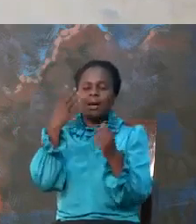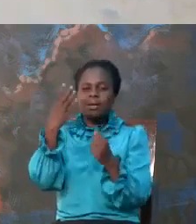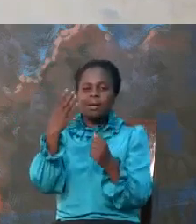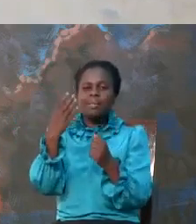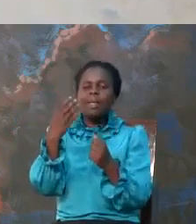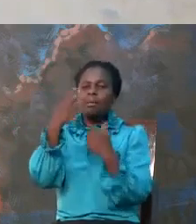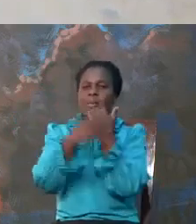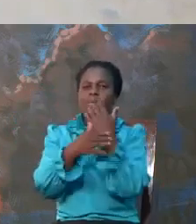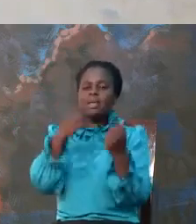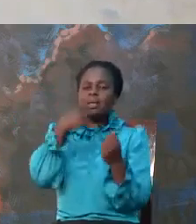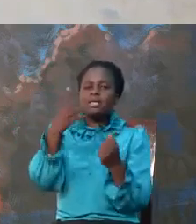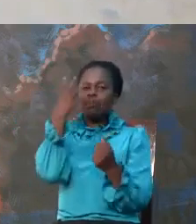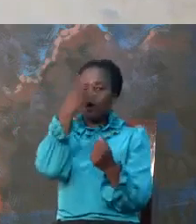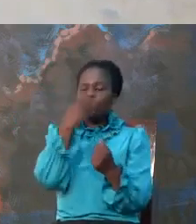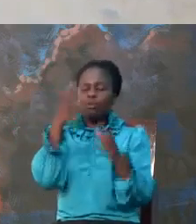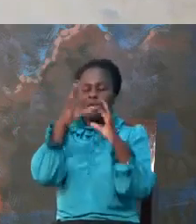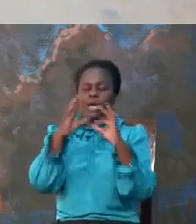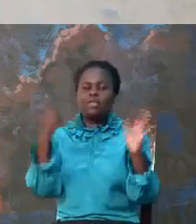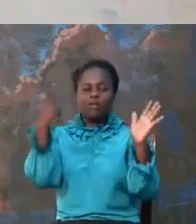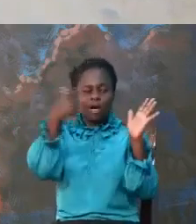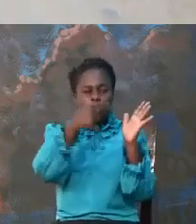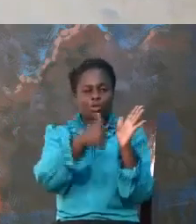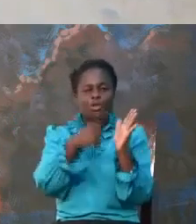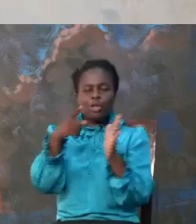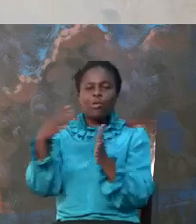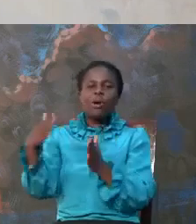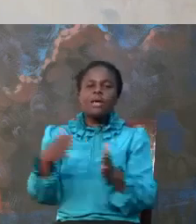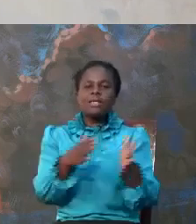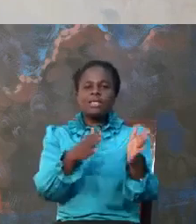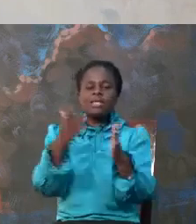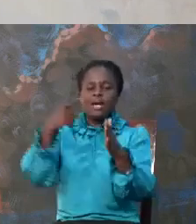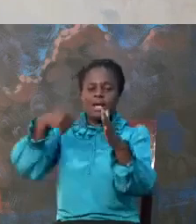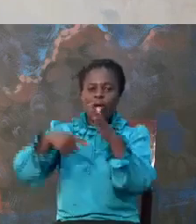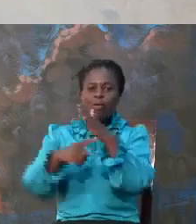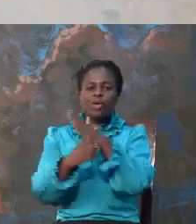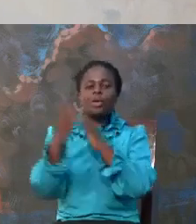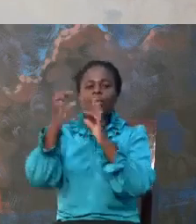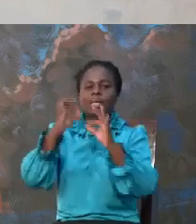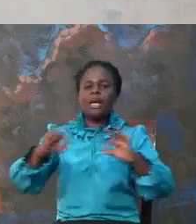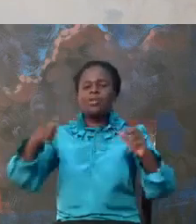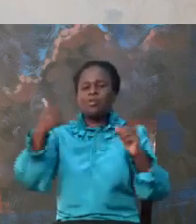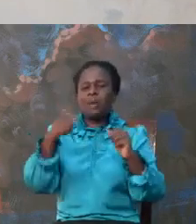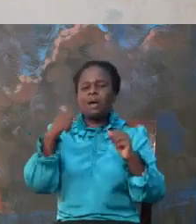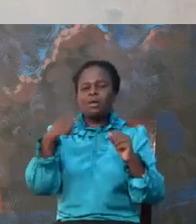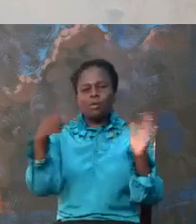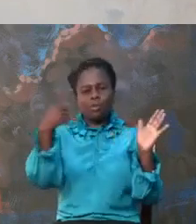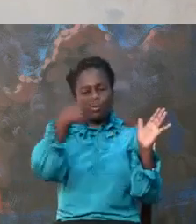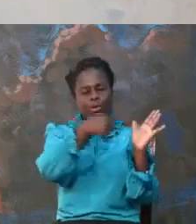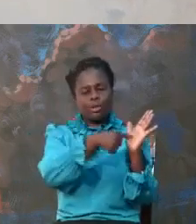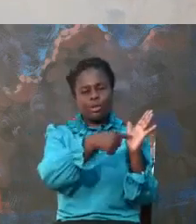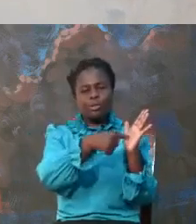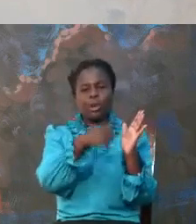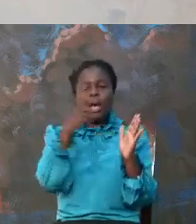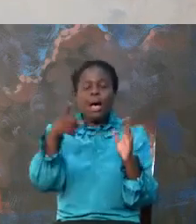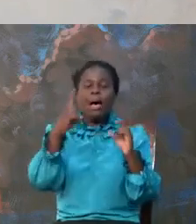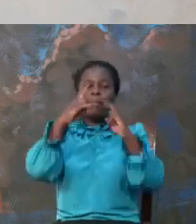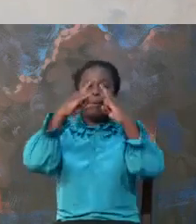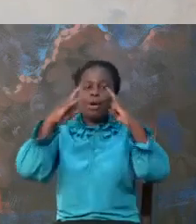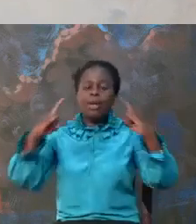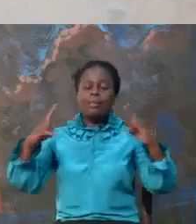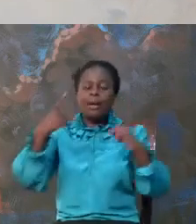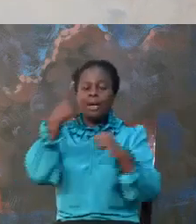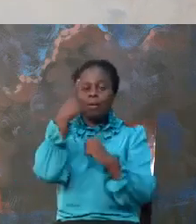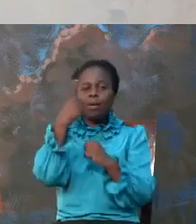ya kwamba njia ya kuingia patakatifu ilikuwa haijadhihirishwa bado. Hapo njia, hapo hema ya kwanza